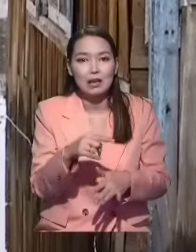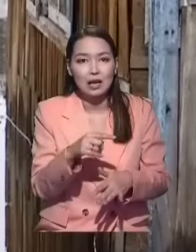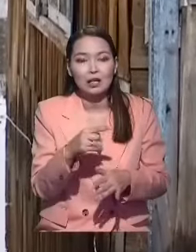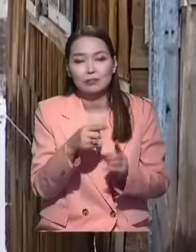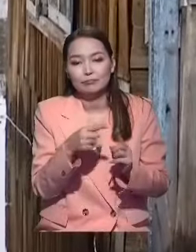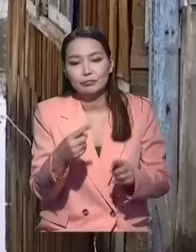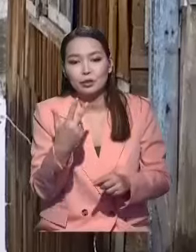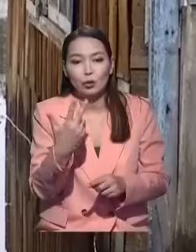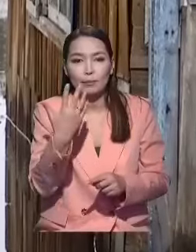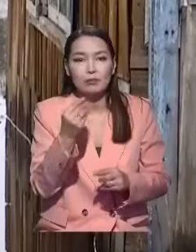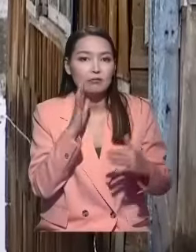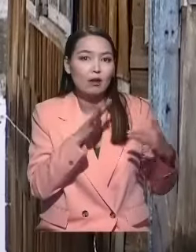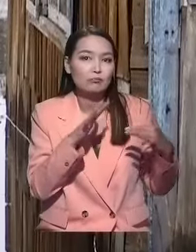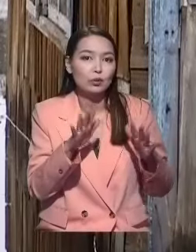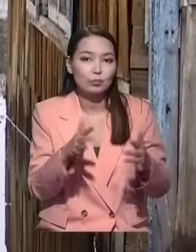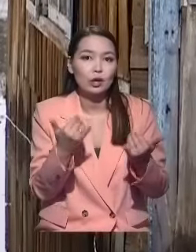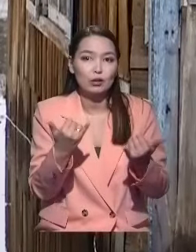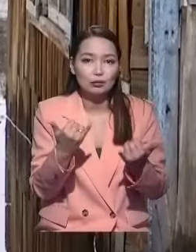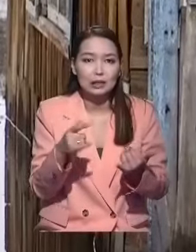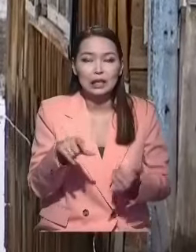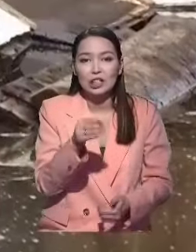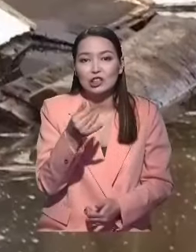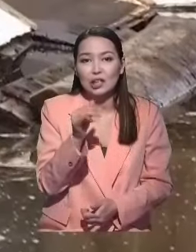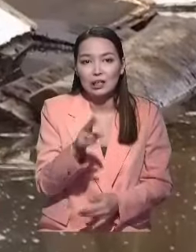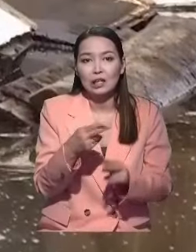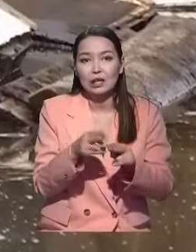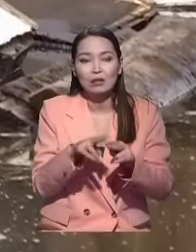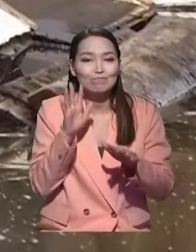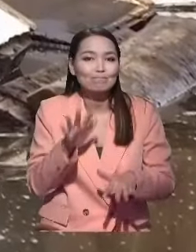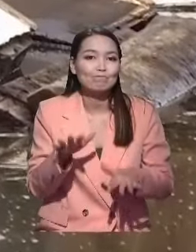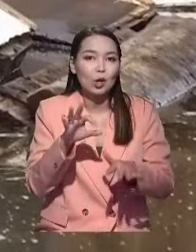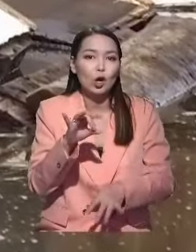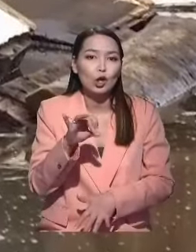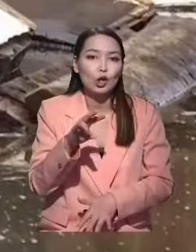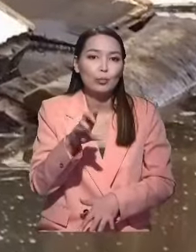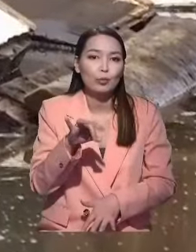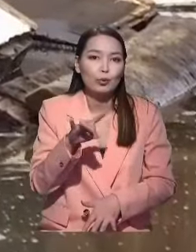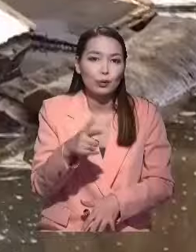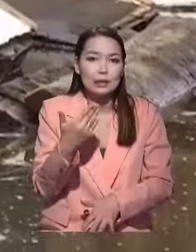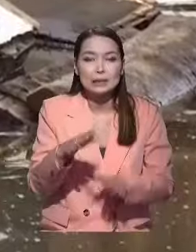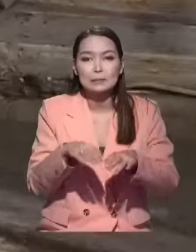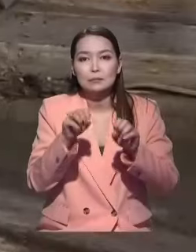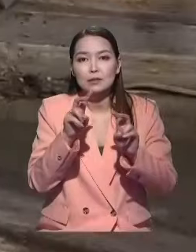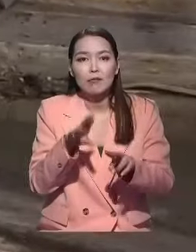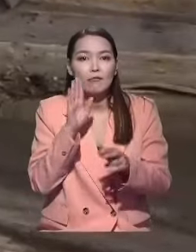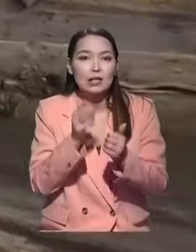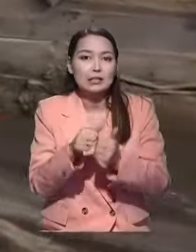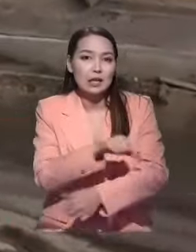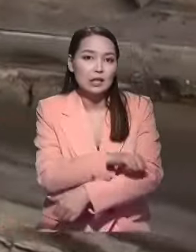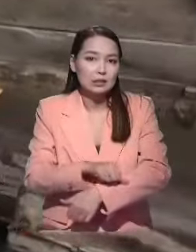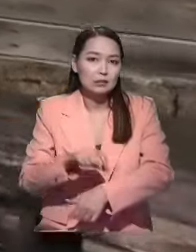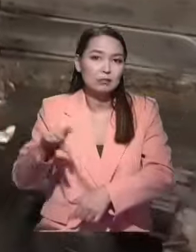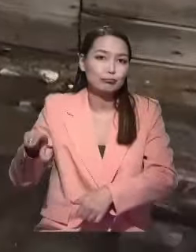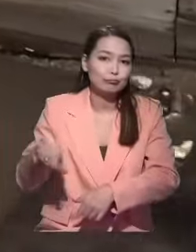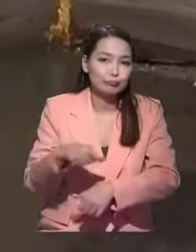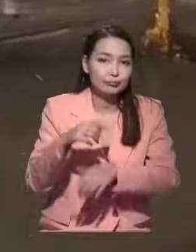Главную угрозу сейчас представляет река Жайык, которая затопила Оренбург. По словам специалистов, вода в соседней стране перетекает вниз по течению и поэтому